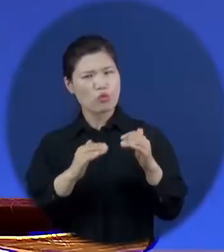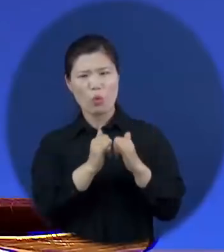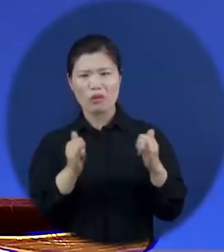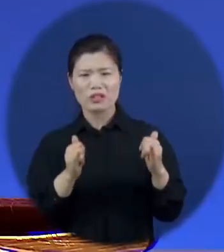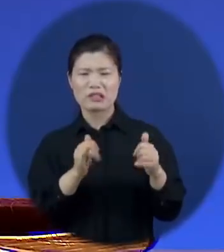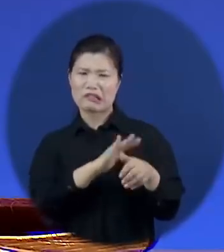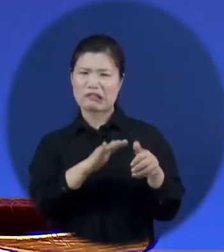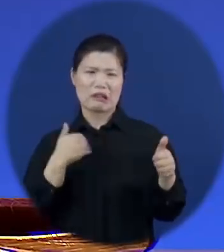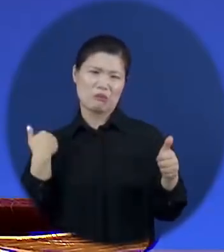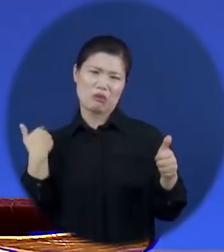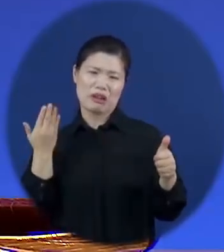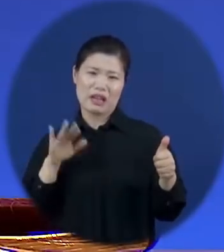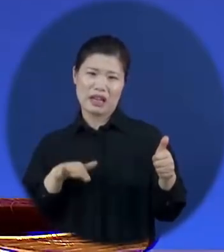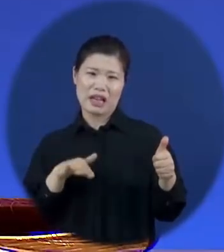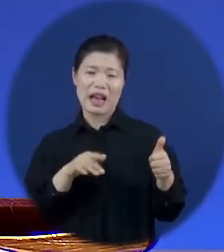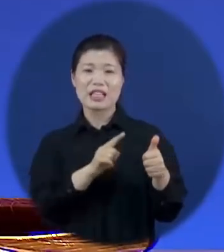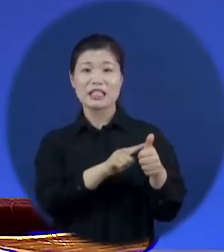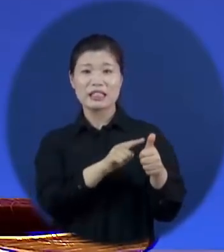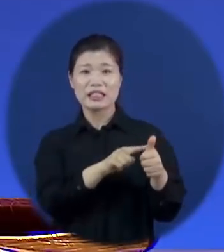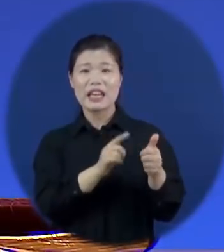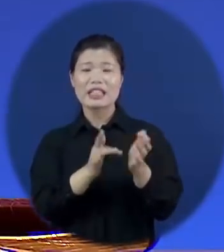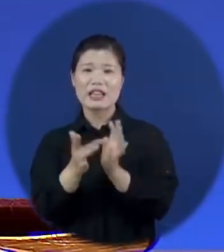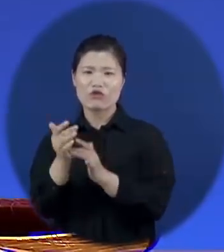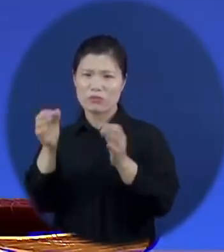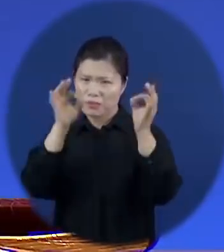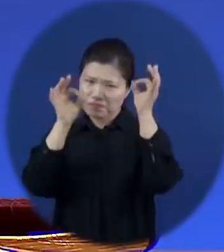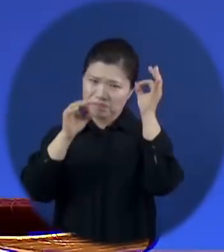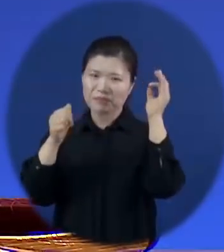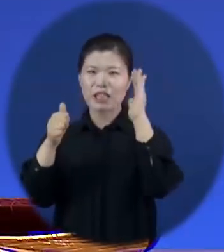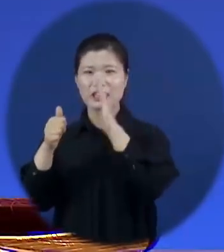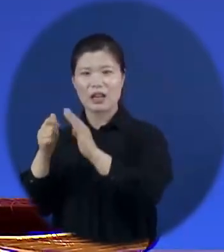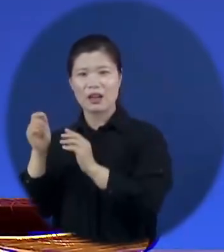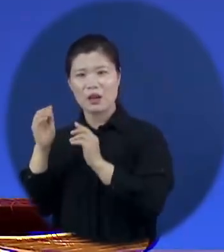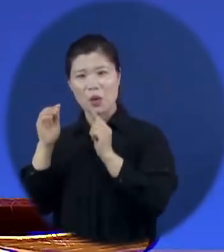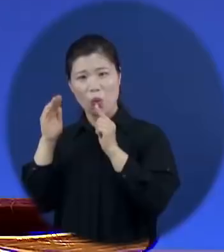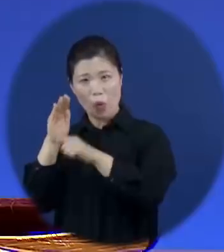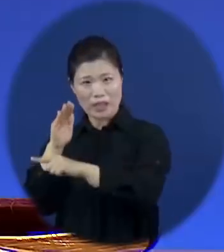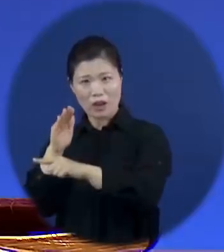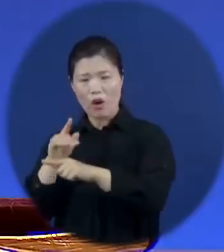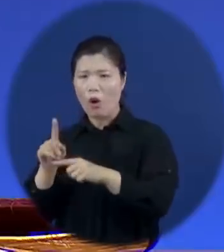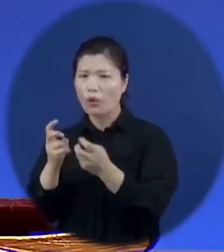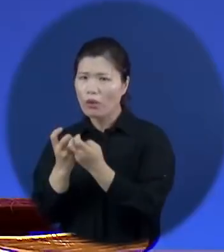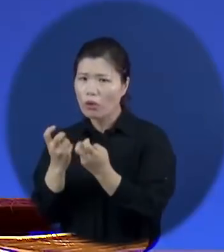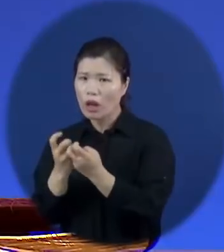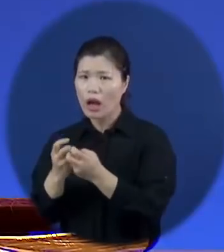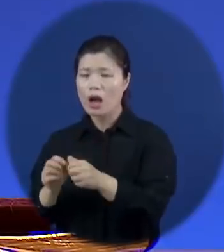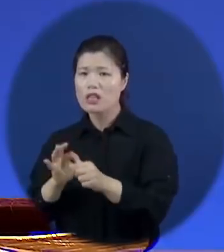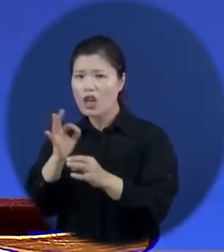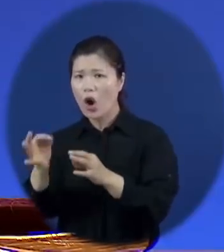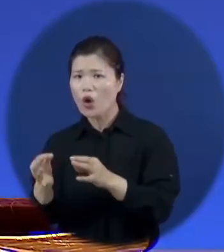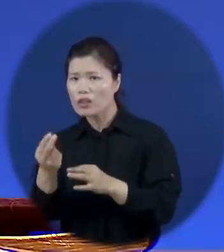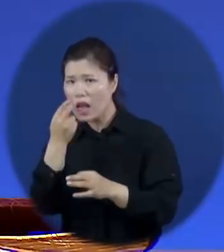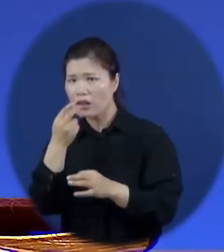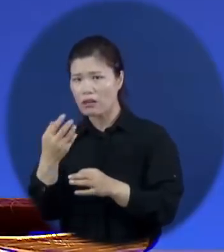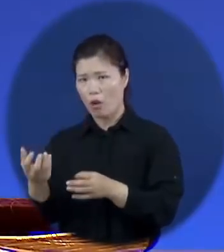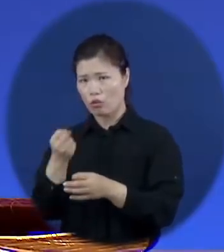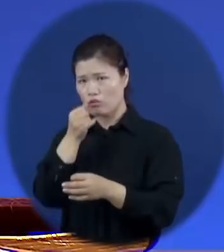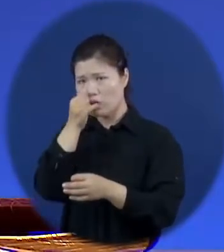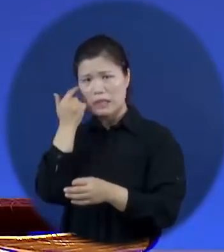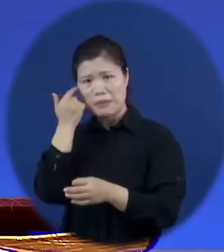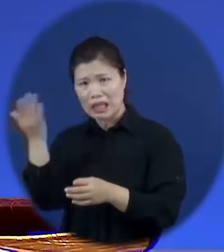잘 모르겠습니다. 그런데 그는 예수님을 찾아와서 어떻게 해야 영생을 얻을 수